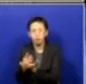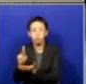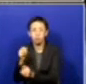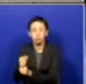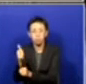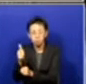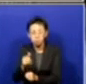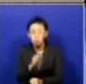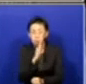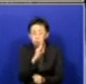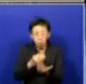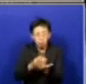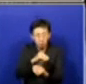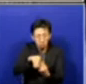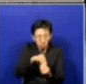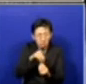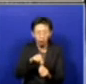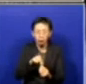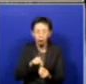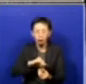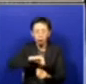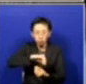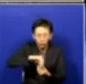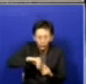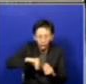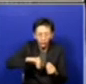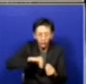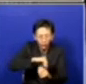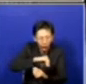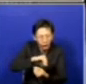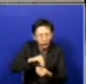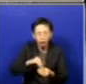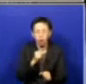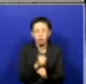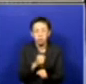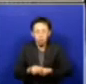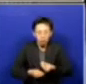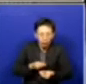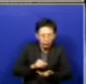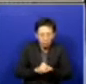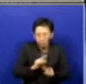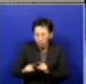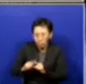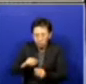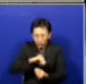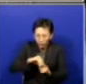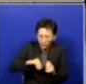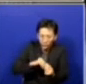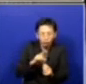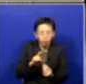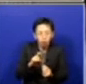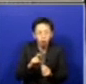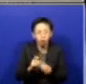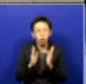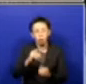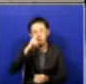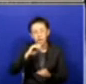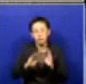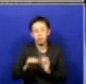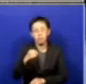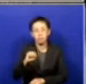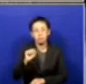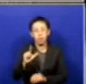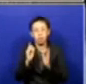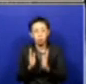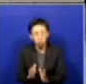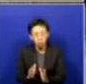SME เหล่านี้ไม่สามารถที่จะฟื้นฟูกลับให้มายืนในระบบธุรกิจก็จะส่งผลให้คนไทยนับ10ล้านคนและกำ